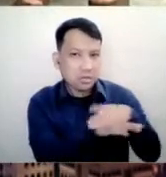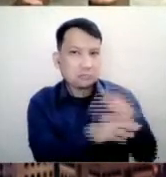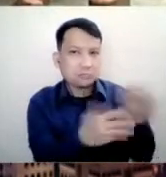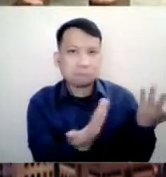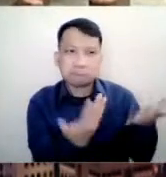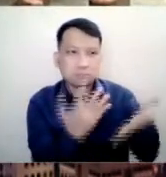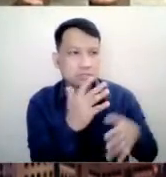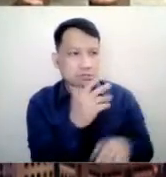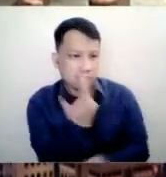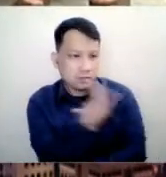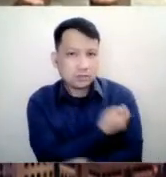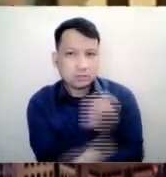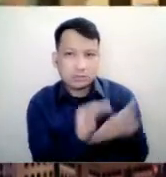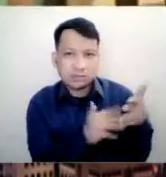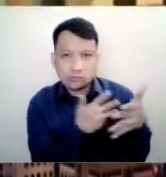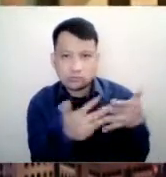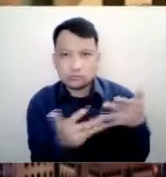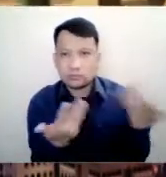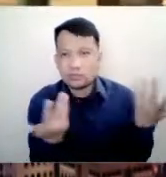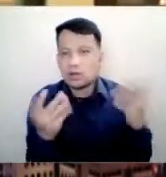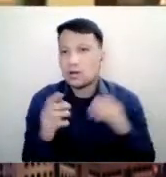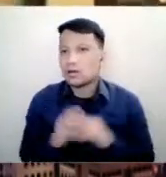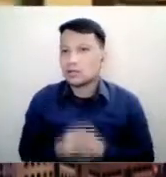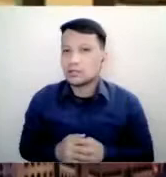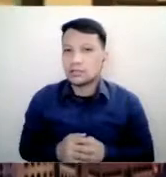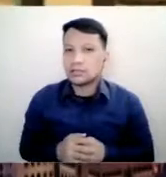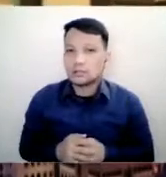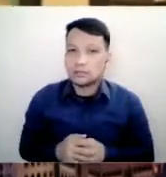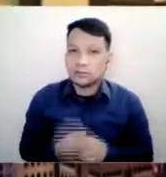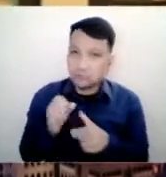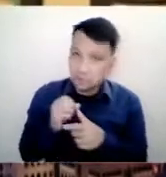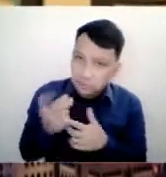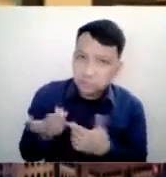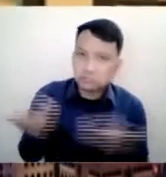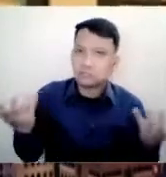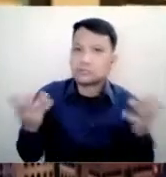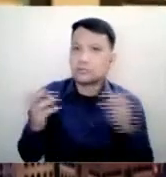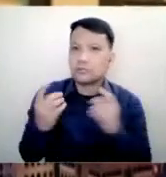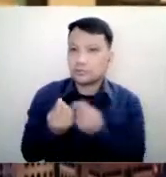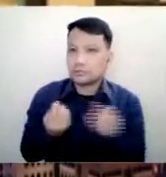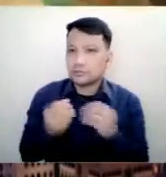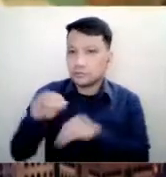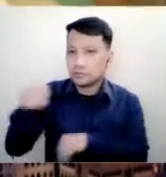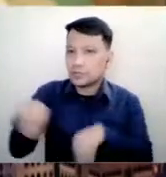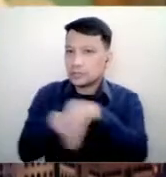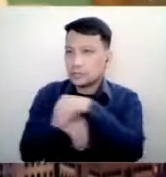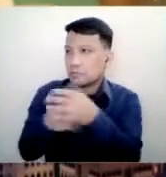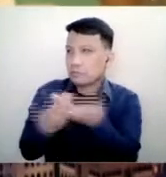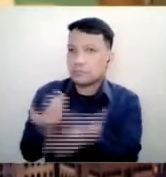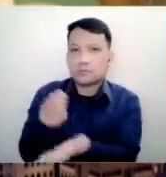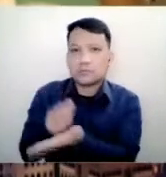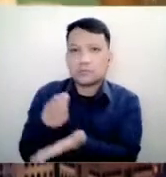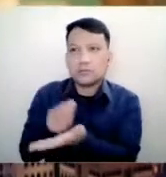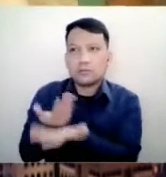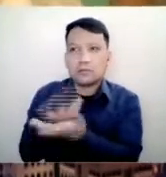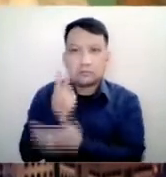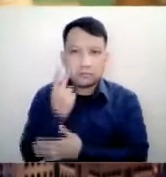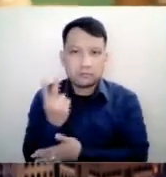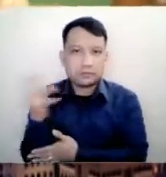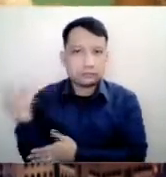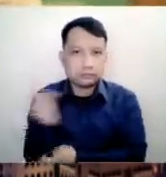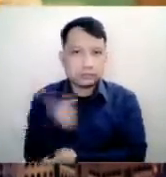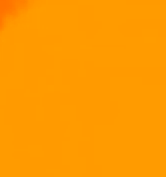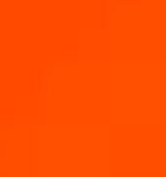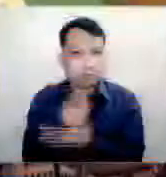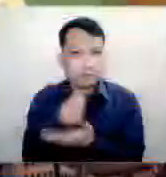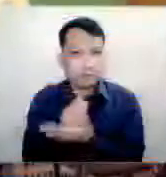to slots and will pretend to do so in exchange for money. And then pag nakuha na niya yung pera,